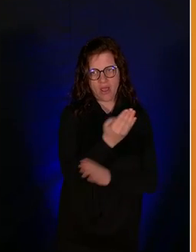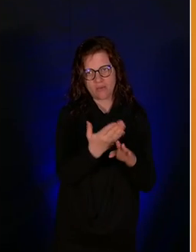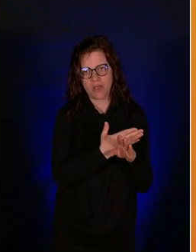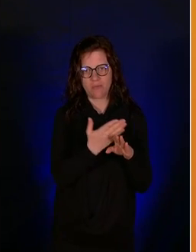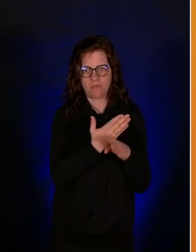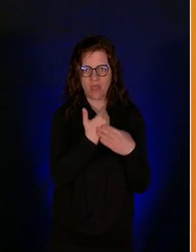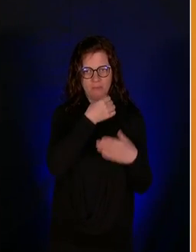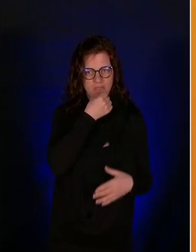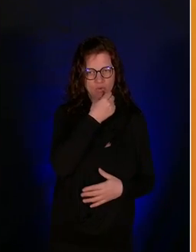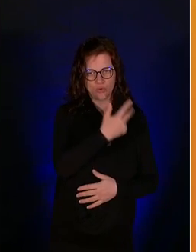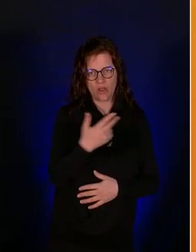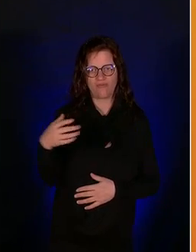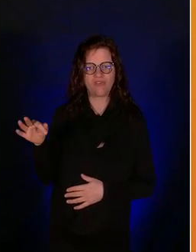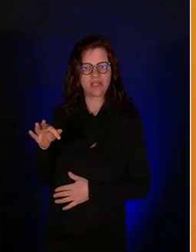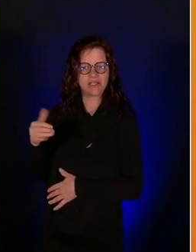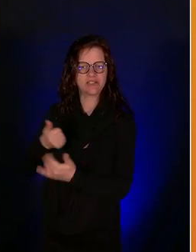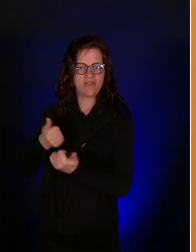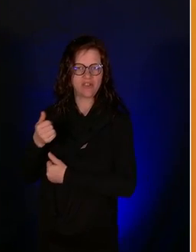Donc Frédéric, service public.